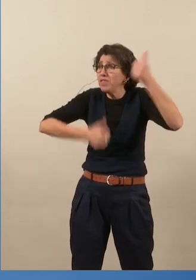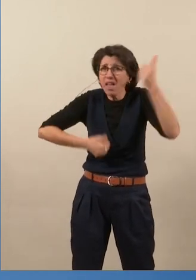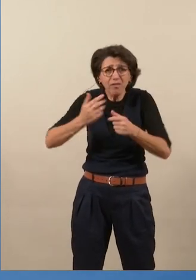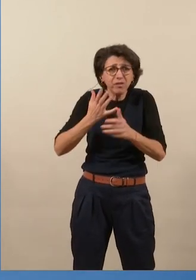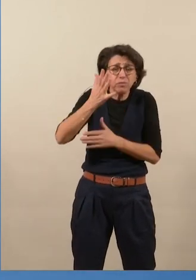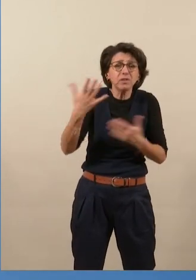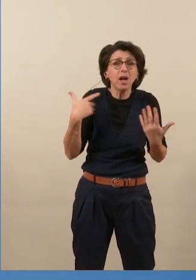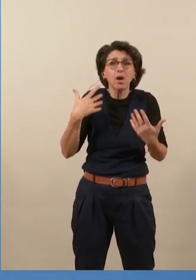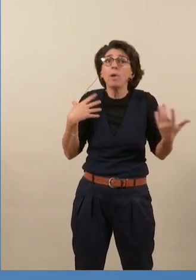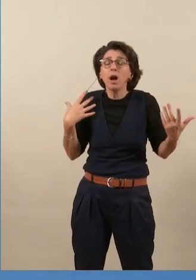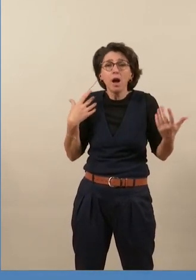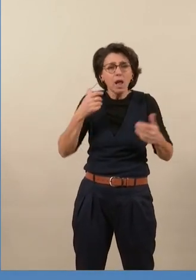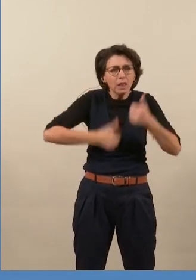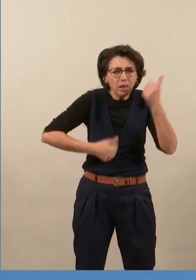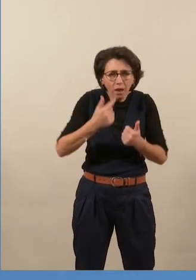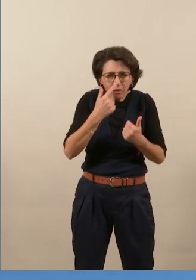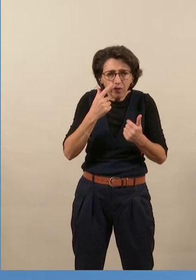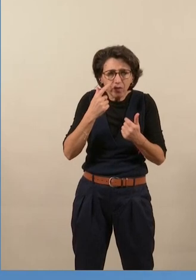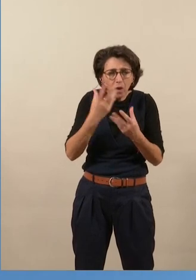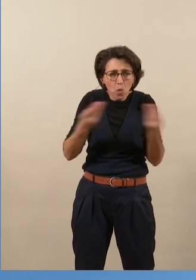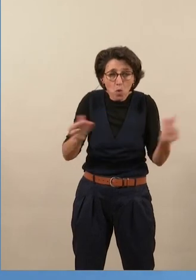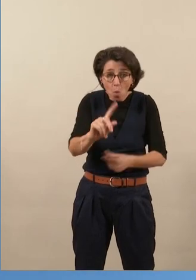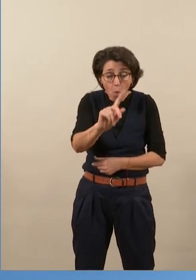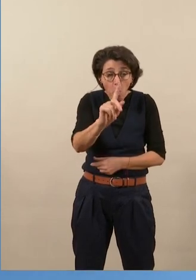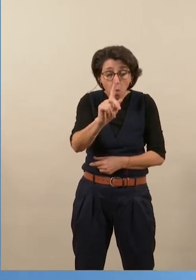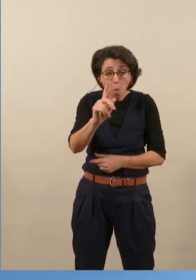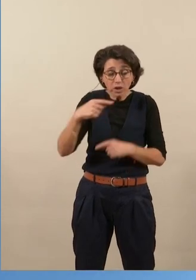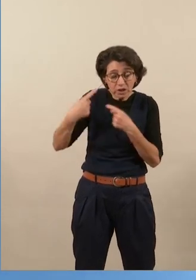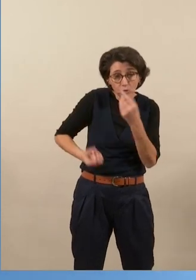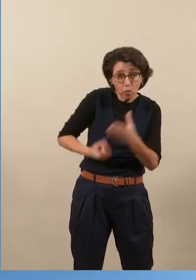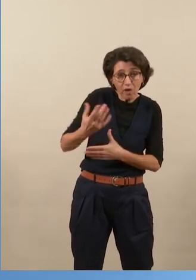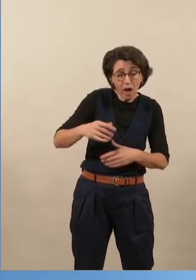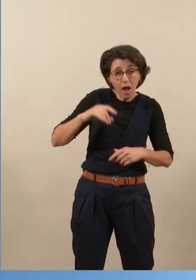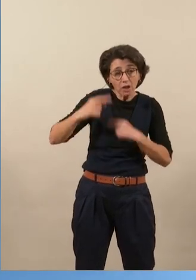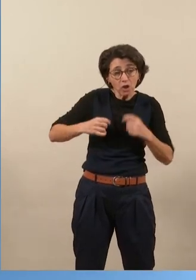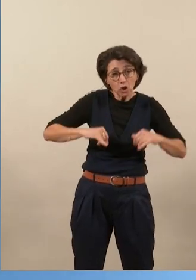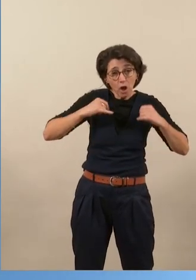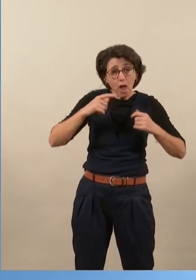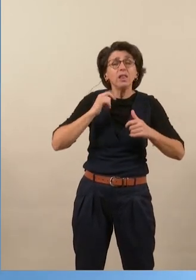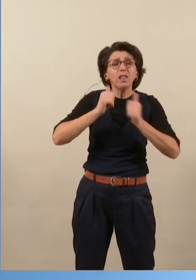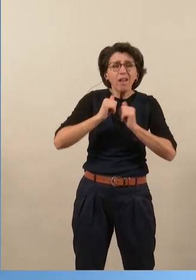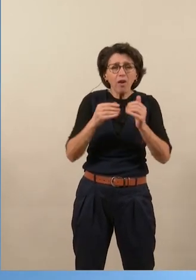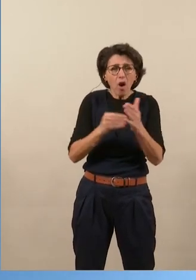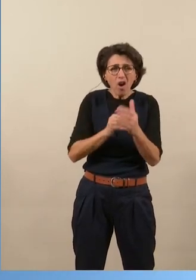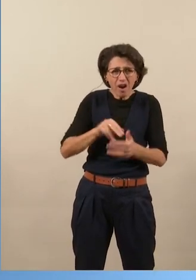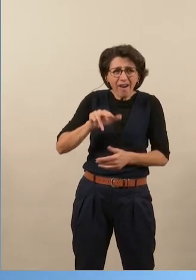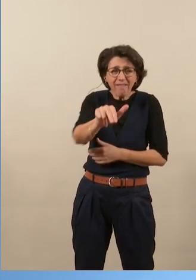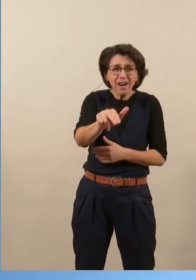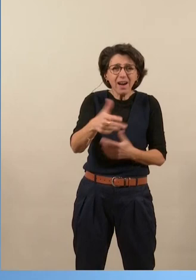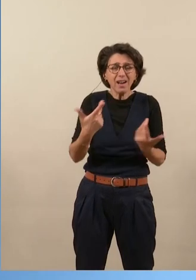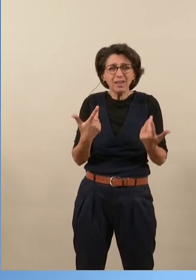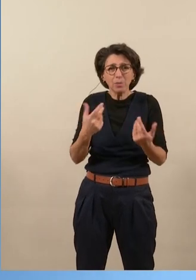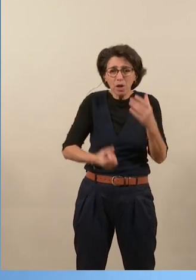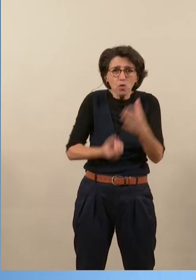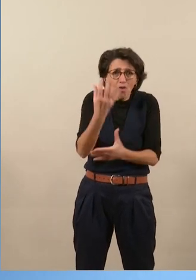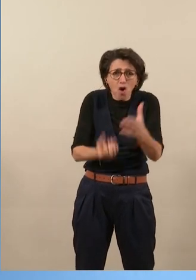affronter parce que les défis que les générations ont à affronter vous les avez pas définis pour toujours il y en aura d'autres qui n mont